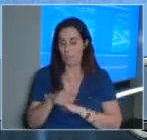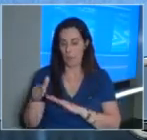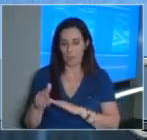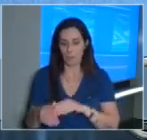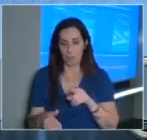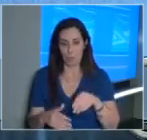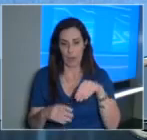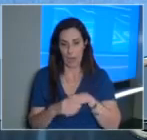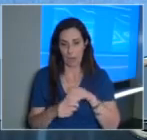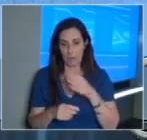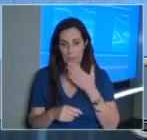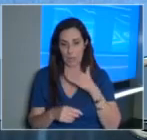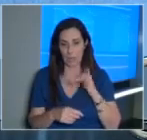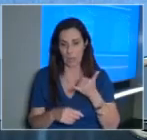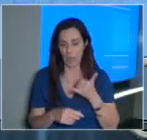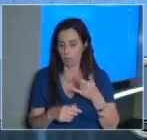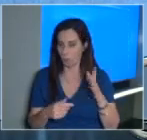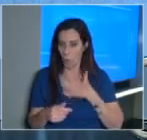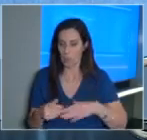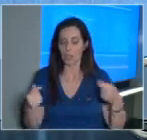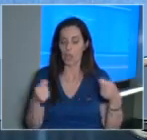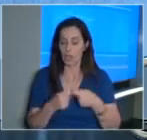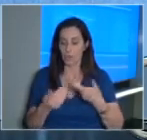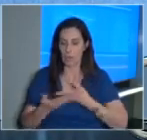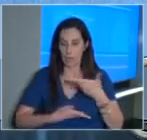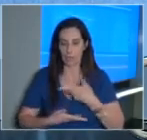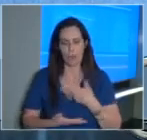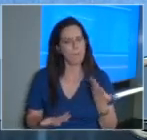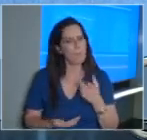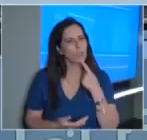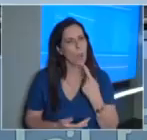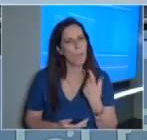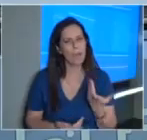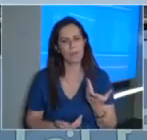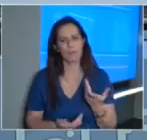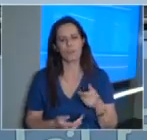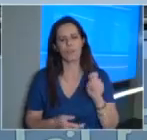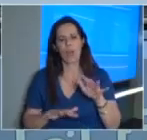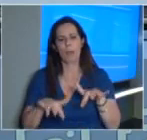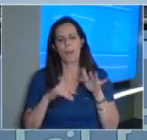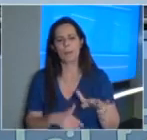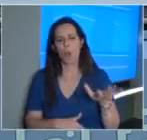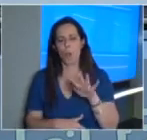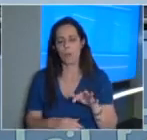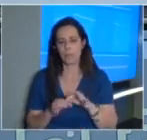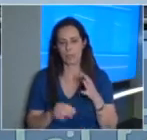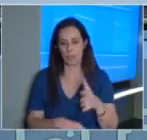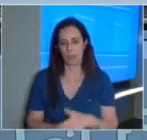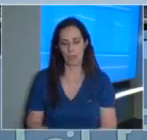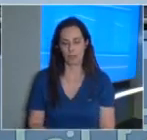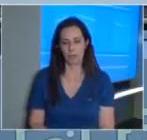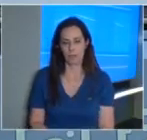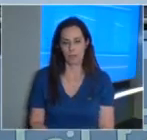אגב, שעם חלקה מדינת ישראל מטפחת גם את היחסים. מה המשמעות בכלל של הפרלמנט האירופי, נתחיל איתך,